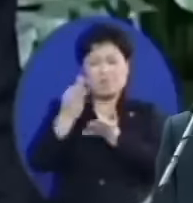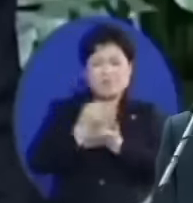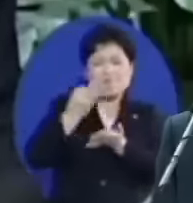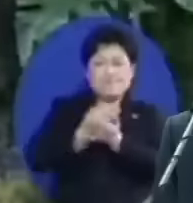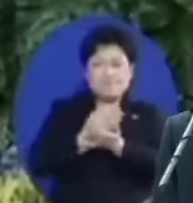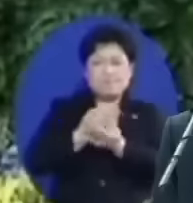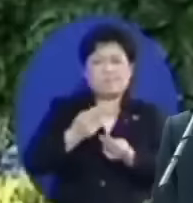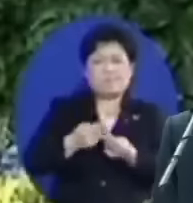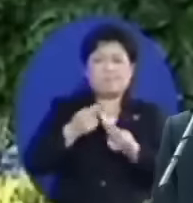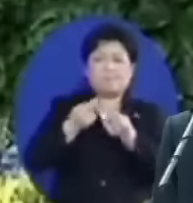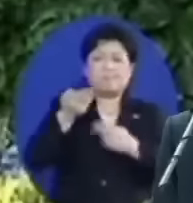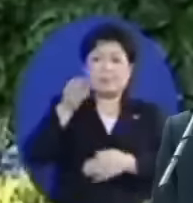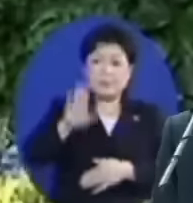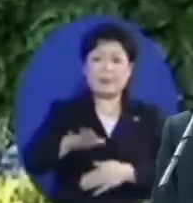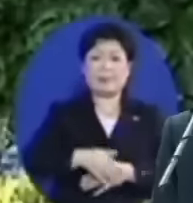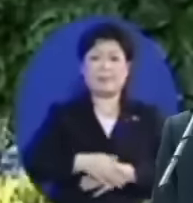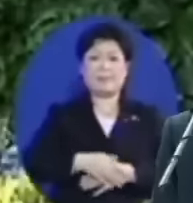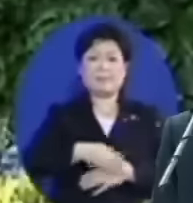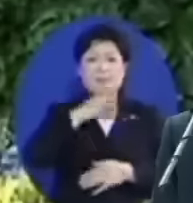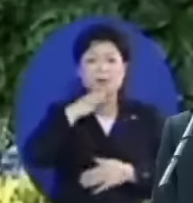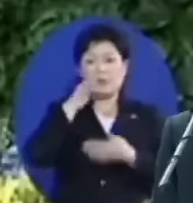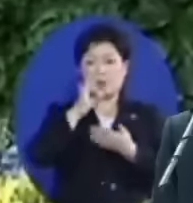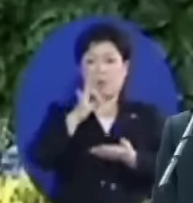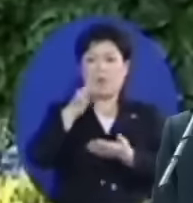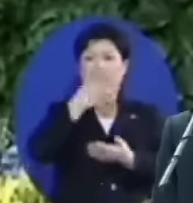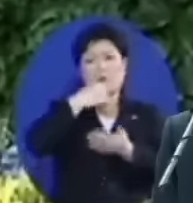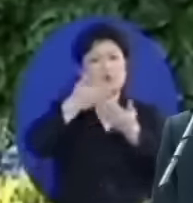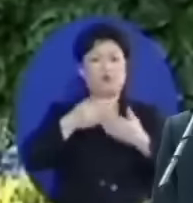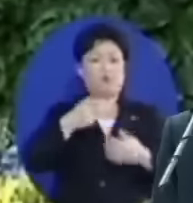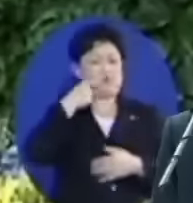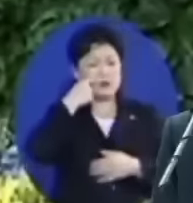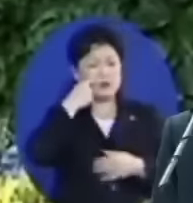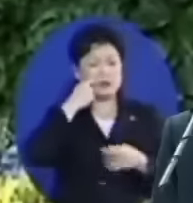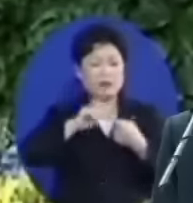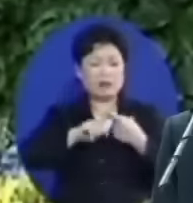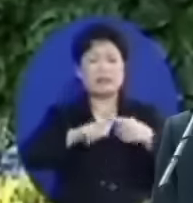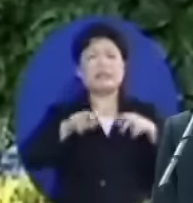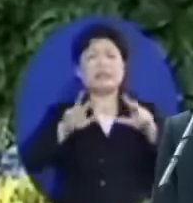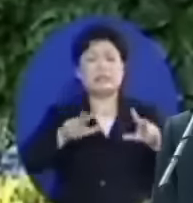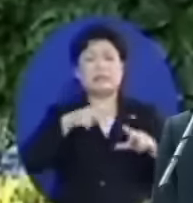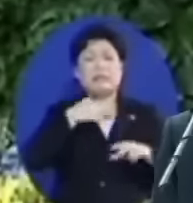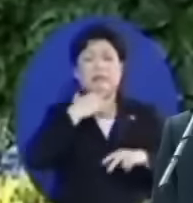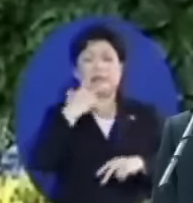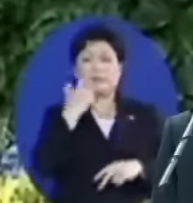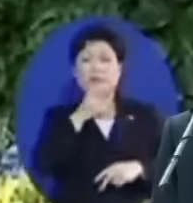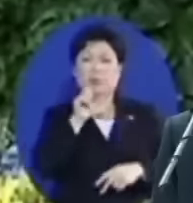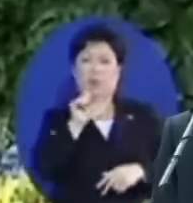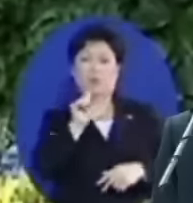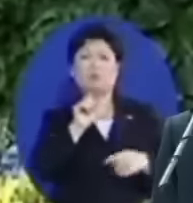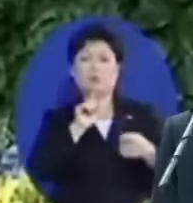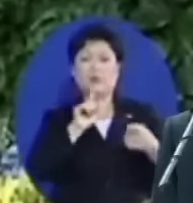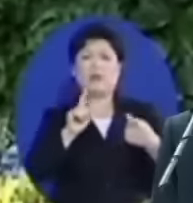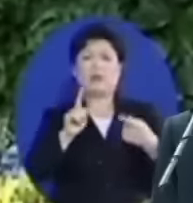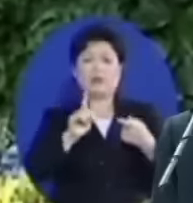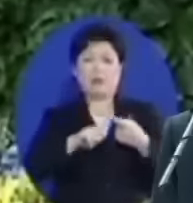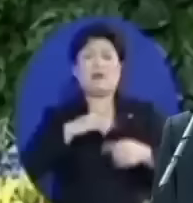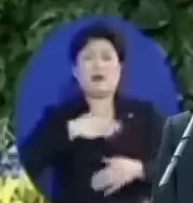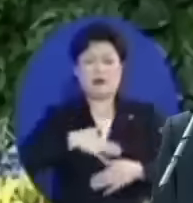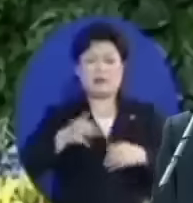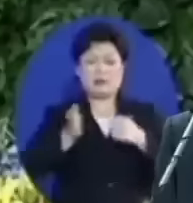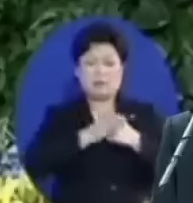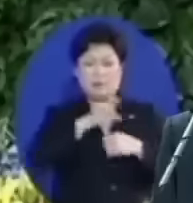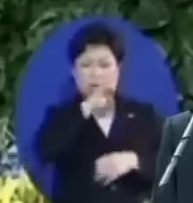이렇게 돈이 행복을 주지 못할 줄을 나는 이제 알았습니다. 그 다음 그날